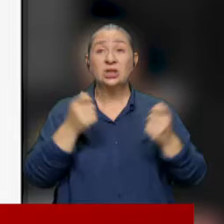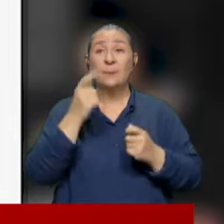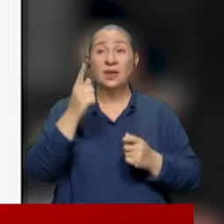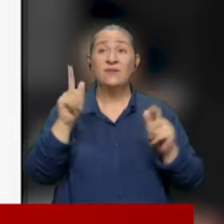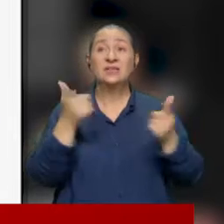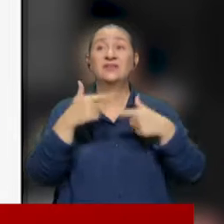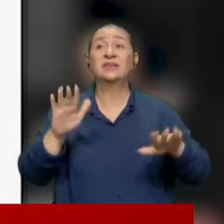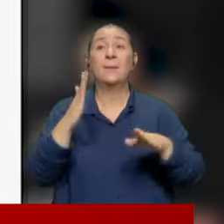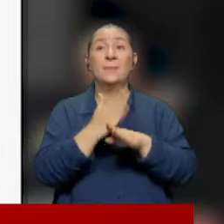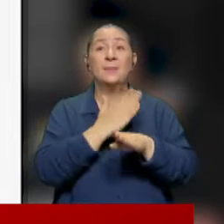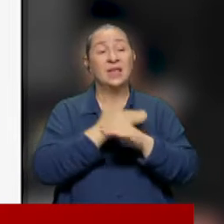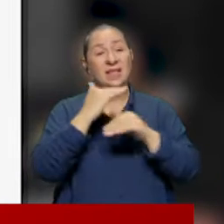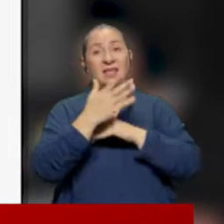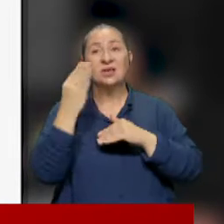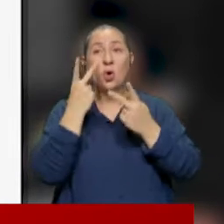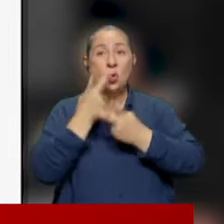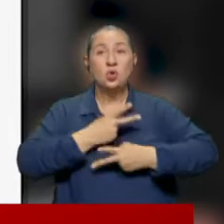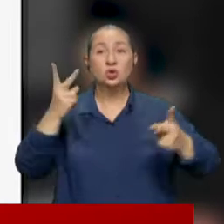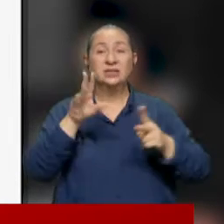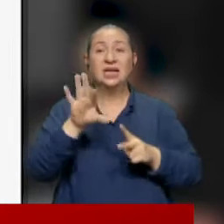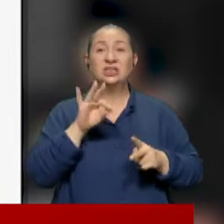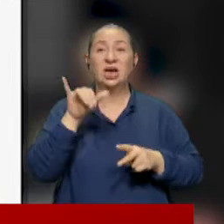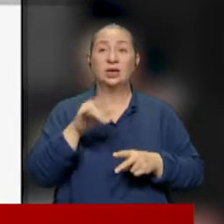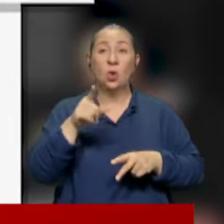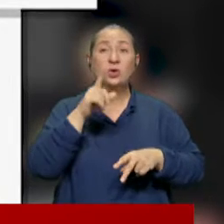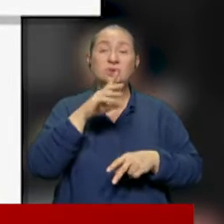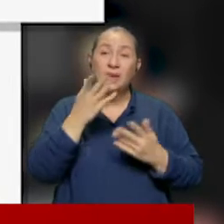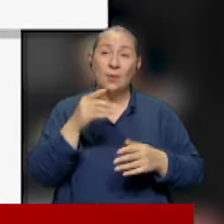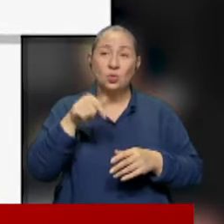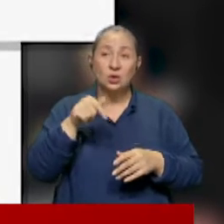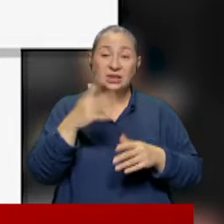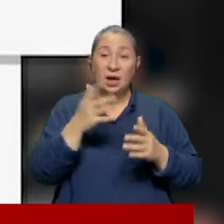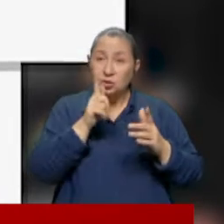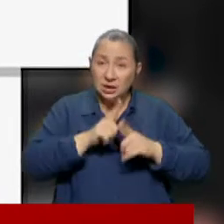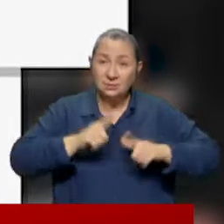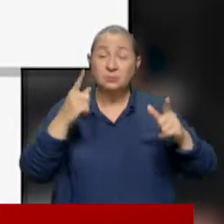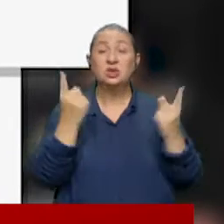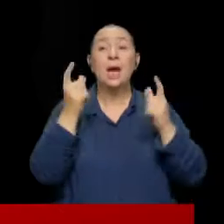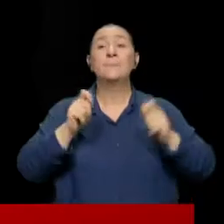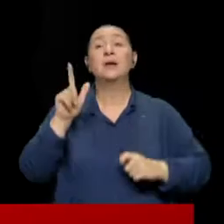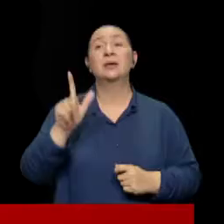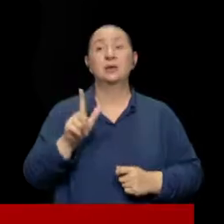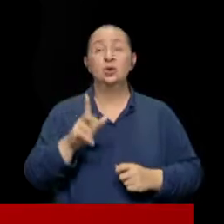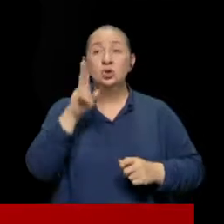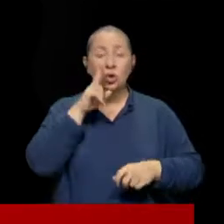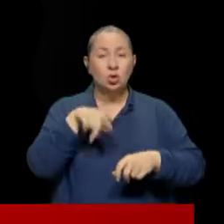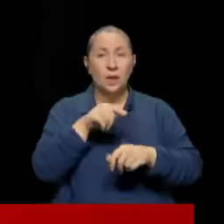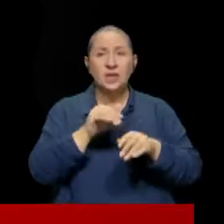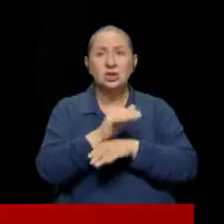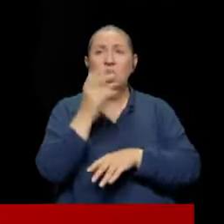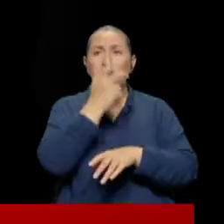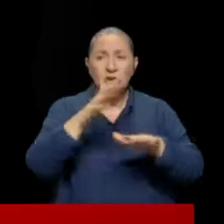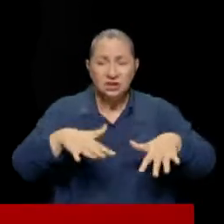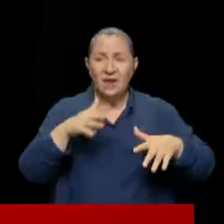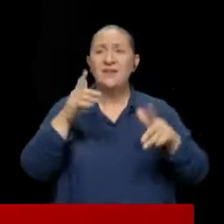çalışılan bir Festival değil memleket gençliğinin özgürlüğü ve tercih hakkıdır O zaman bugün daha yüksek sesle Bir Şey Yapmalı son dönemde yaşanan